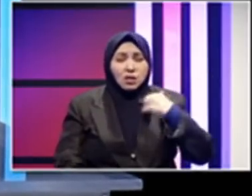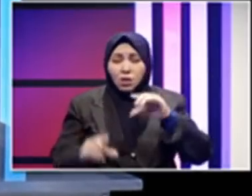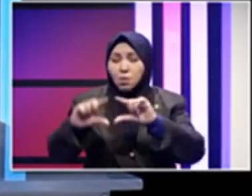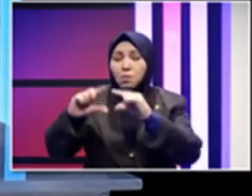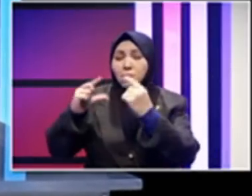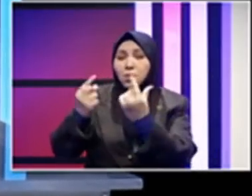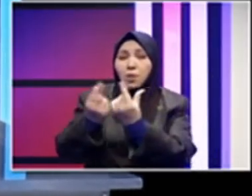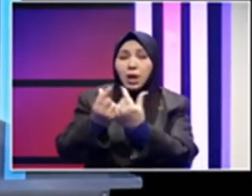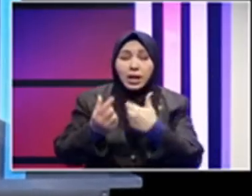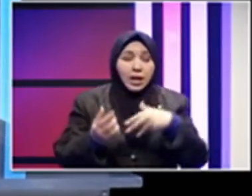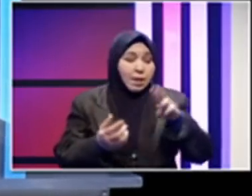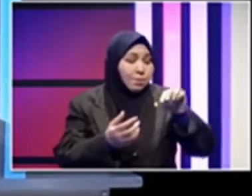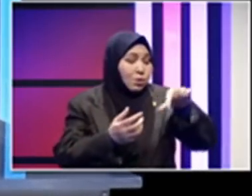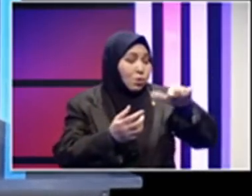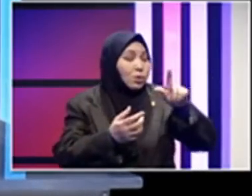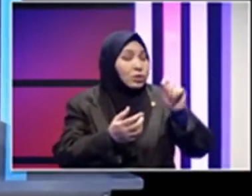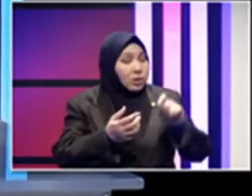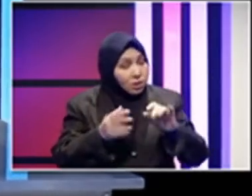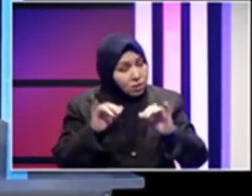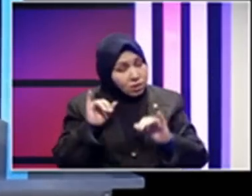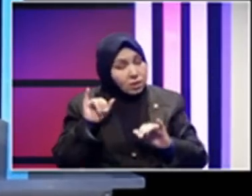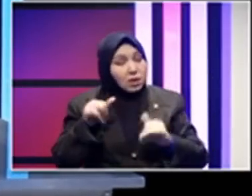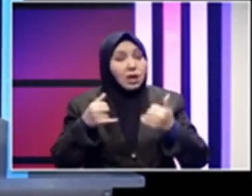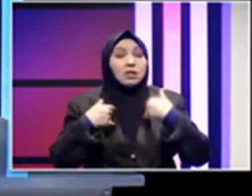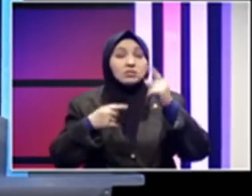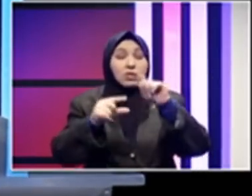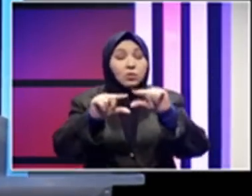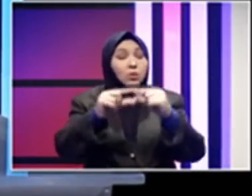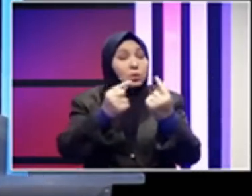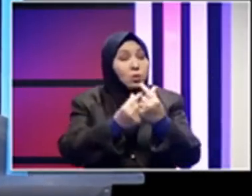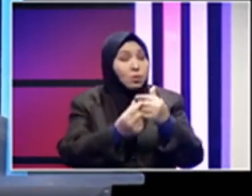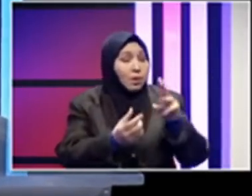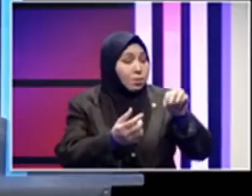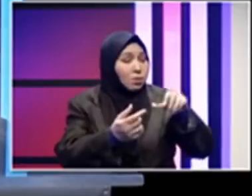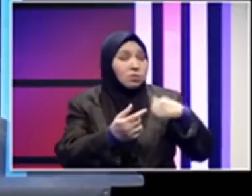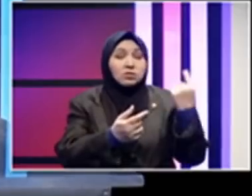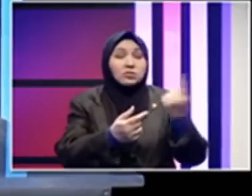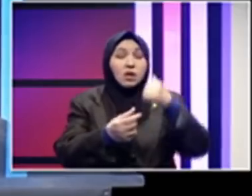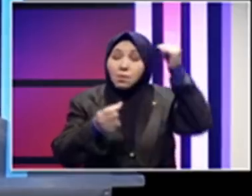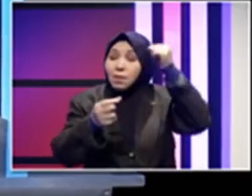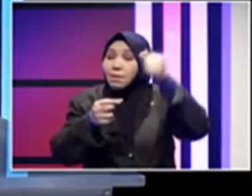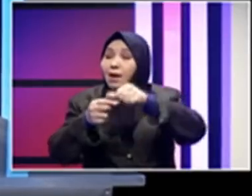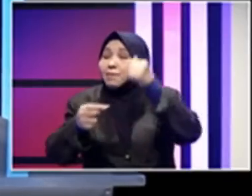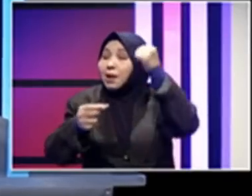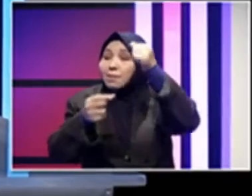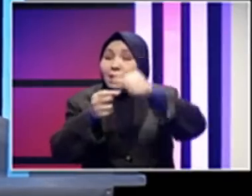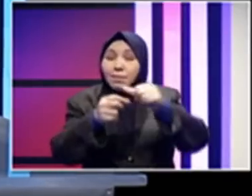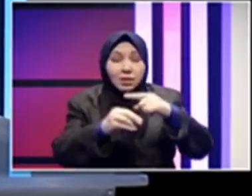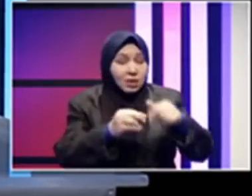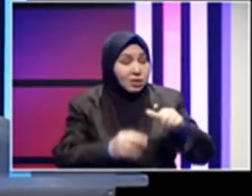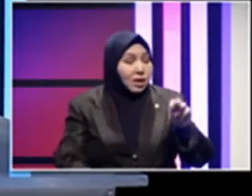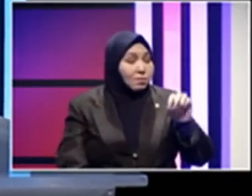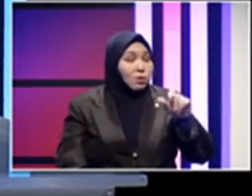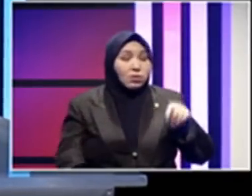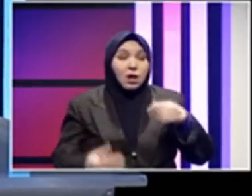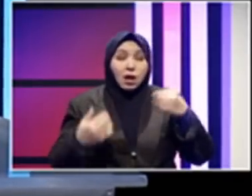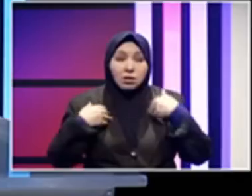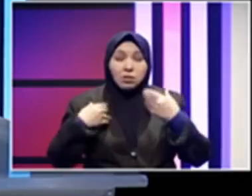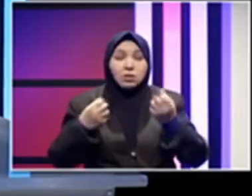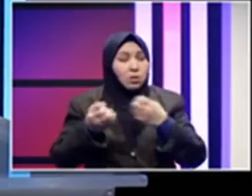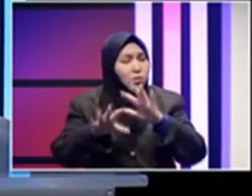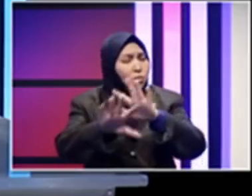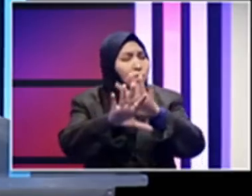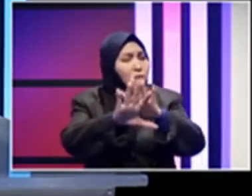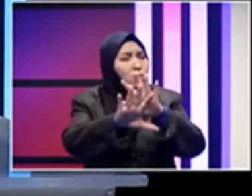Ustaz, kumpulan My Quran Time. Maknanya memang ada satu grup kumpulan yang saling ingat mengingatkan tentang My Quran Time. Ada jumpa ramai apa masbah,